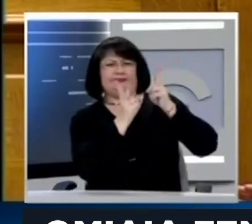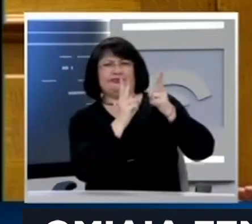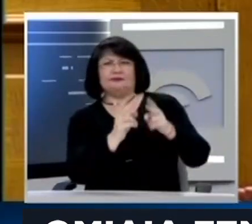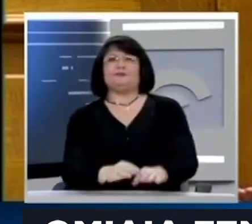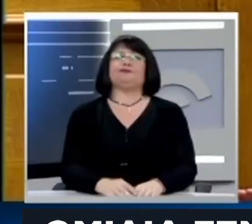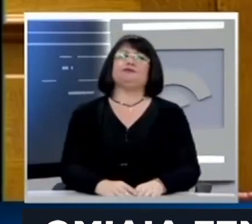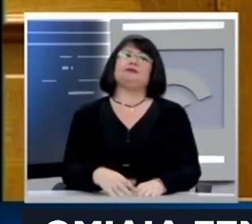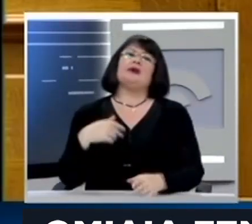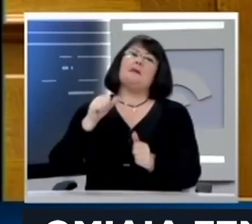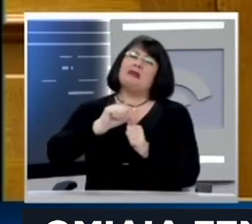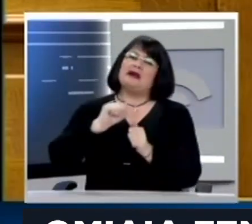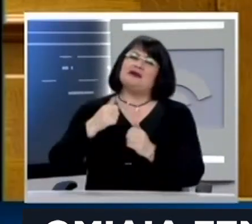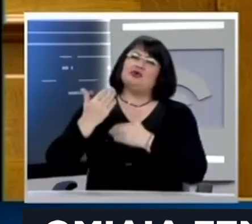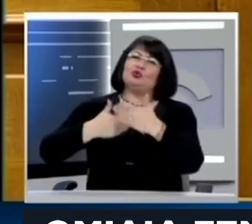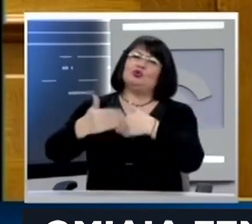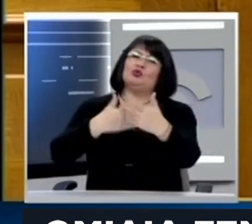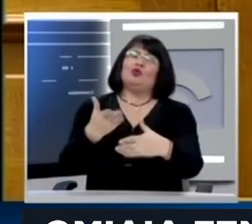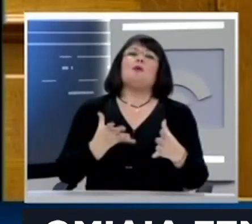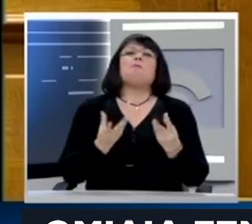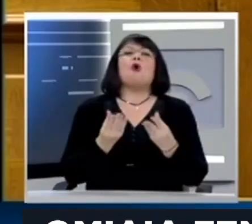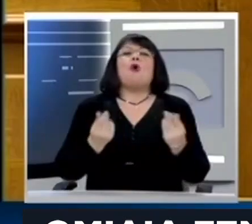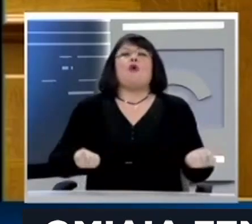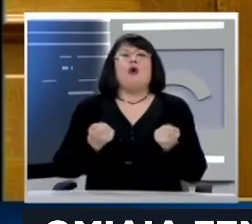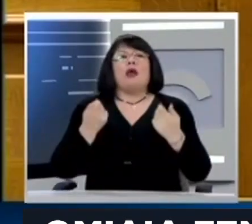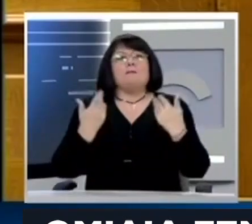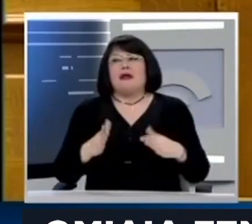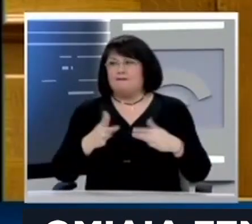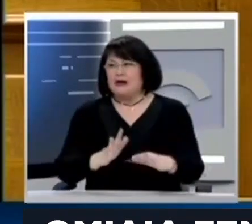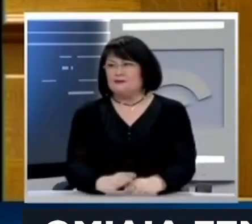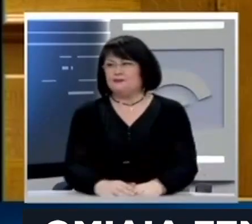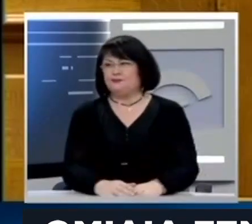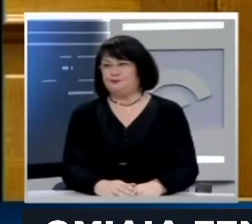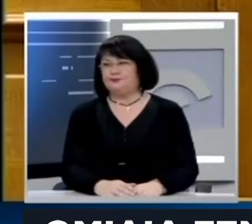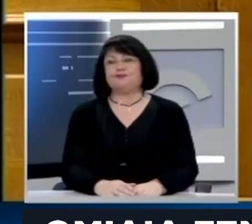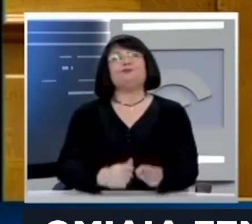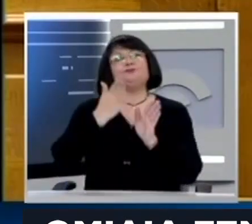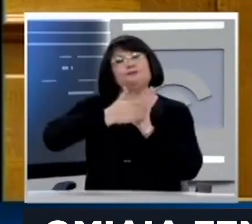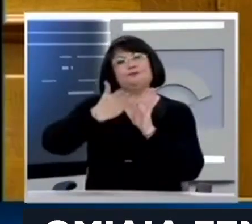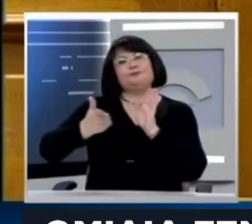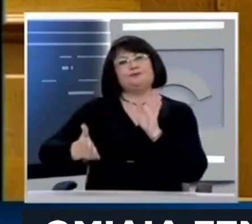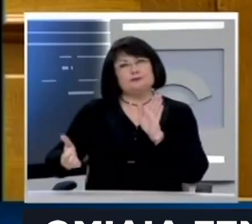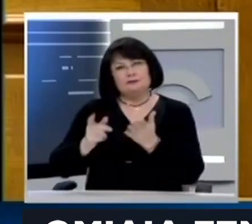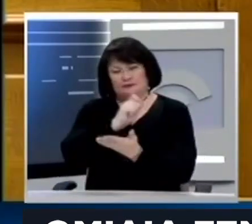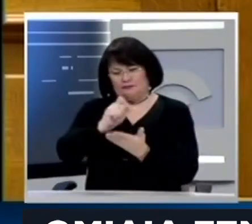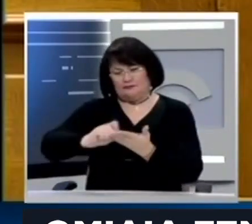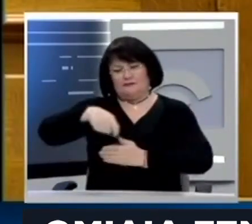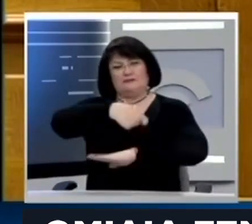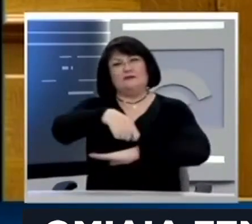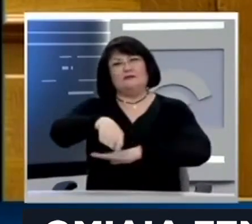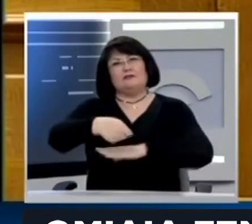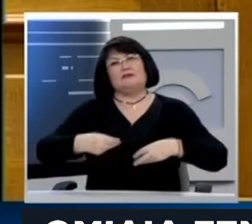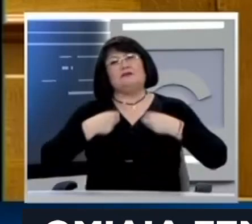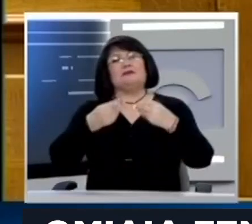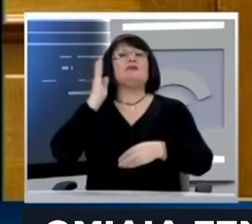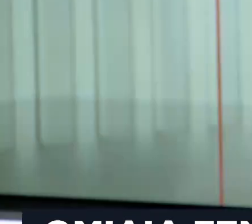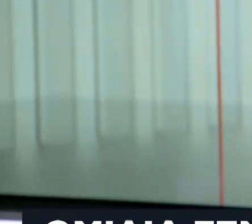Πέρασαν έκτοτε πολλοί μήνες και συνέβησαν πολλά. Οι δικογραφίες για τους περισσότερους κατηγορούμενους έχουν πλέον τεθεί